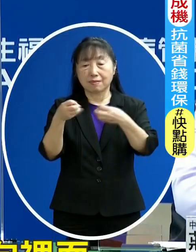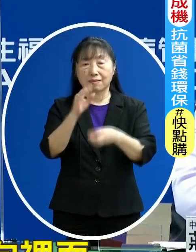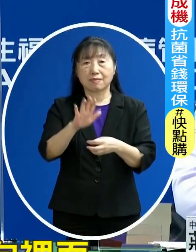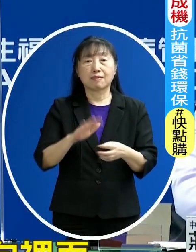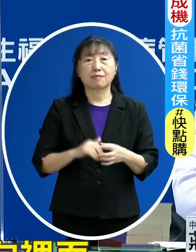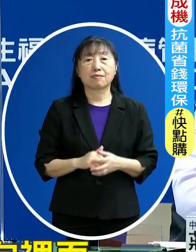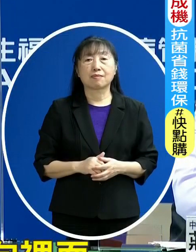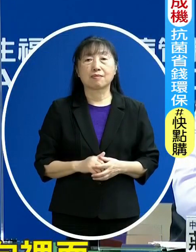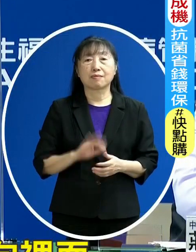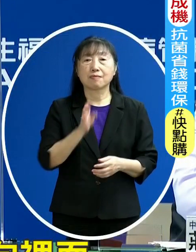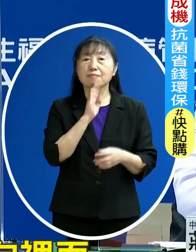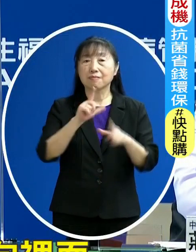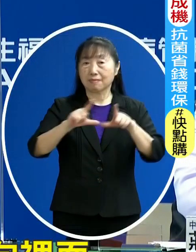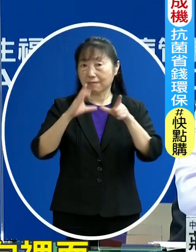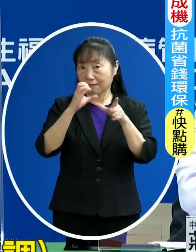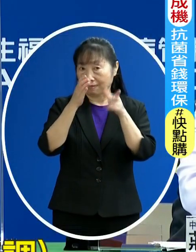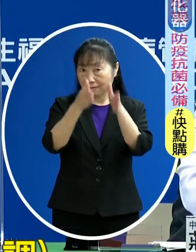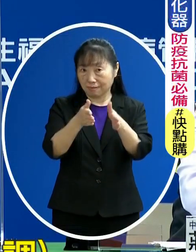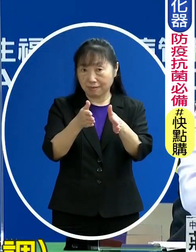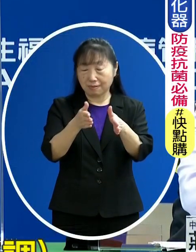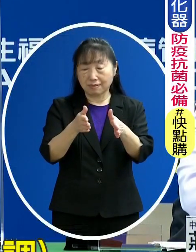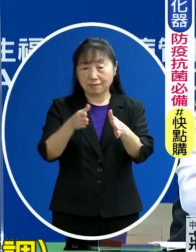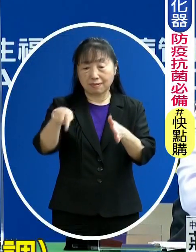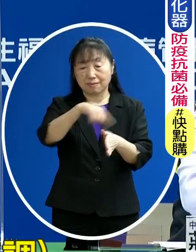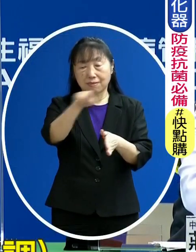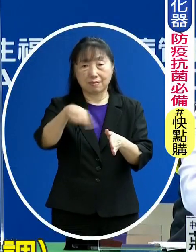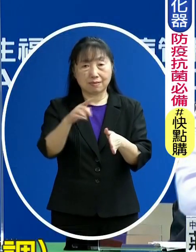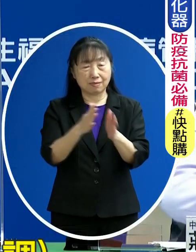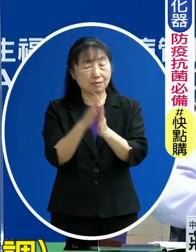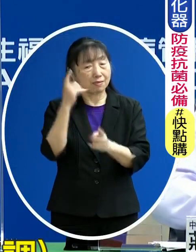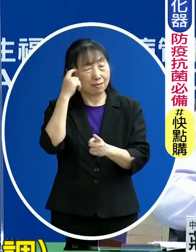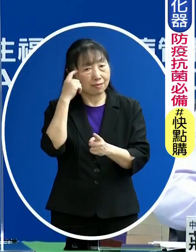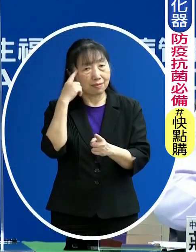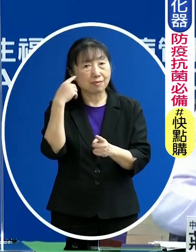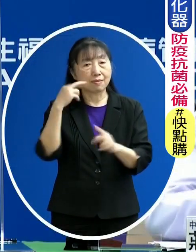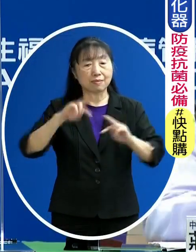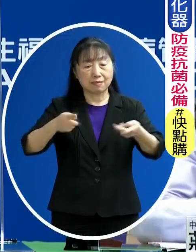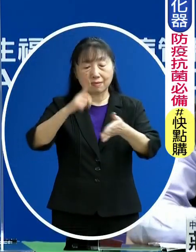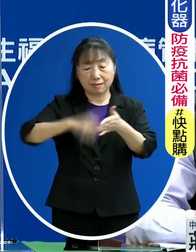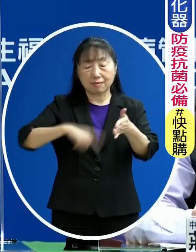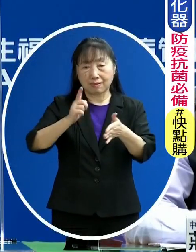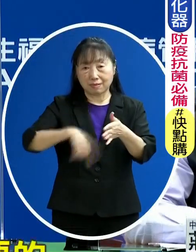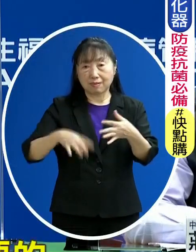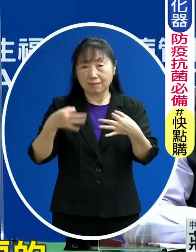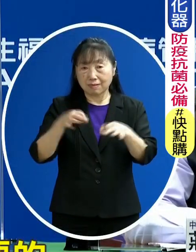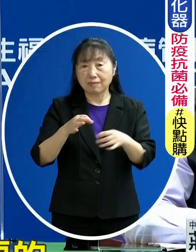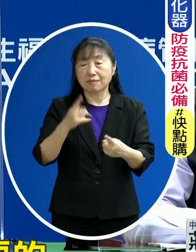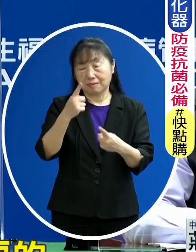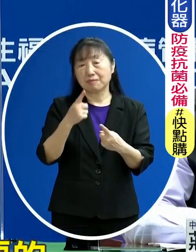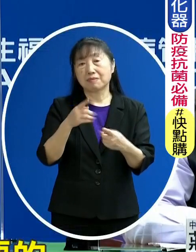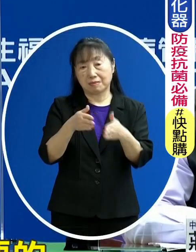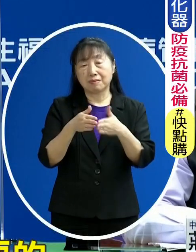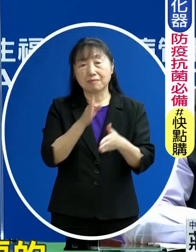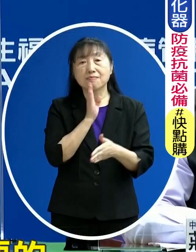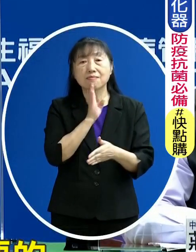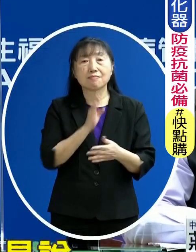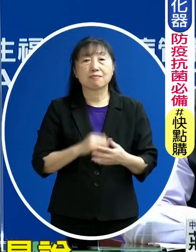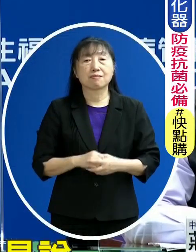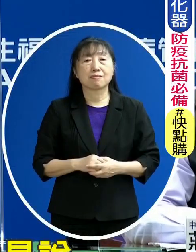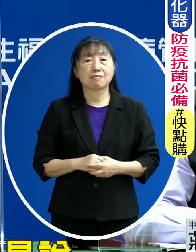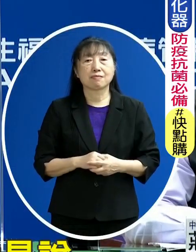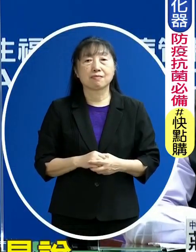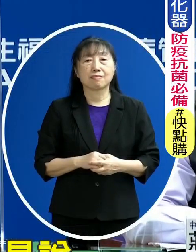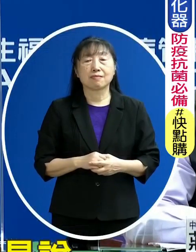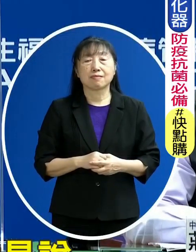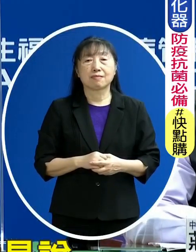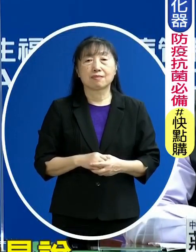一个大方向里面当然大家都认为这个简化是有必要的，简化是有必要的，然后第二